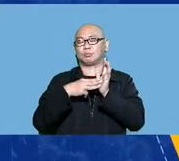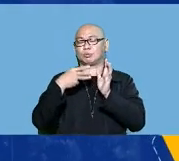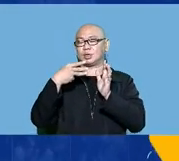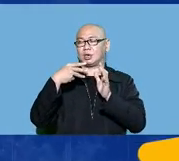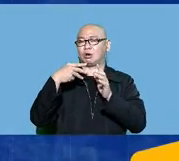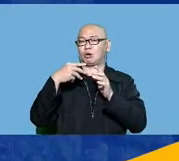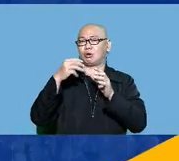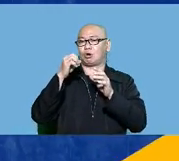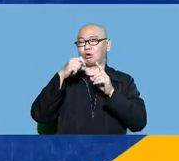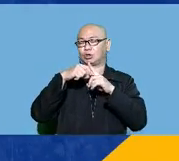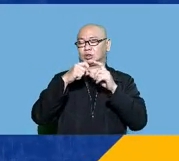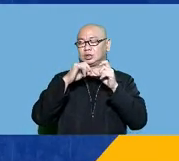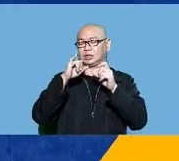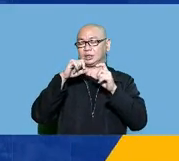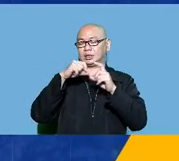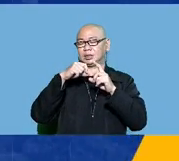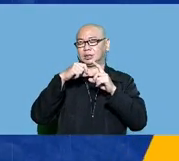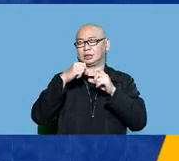dia naik,